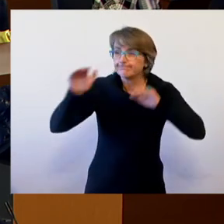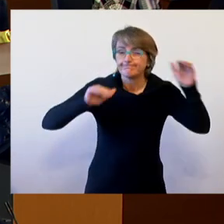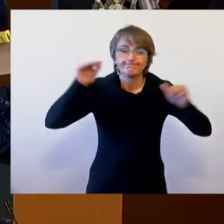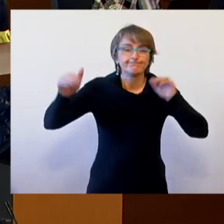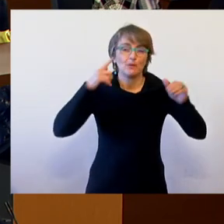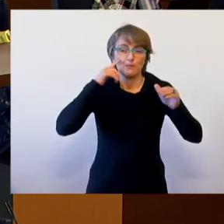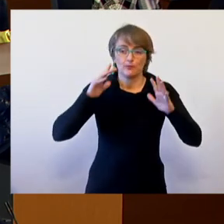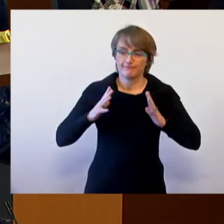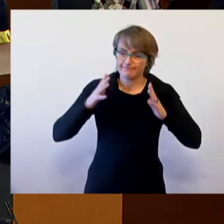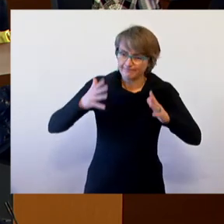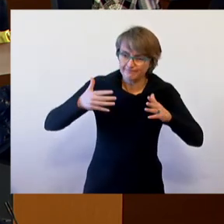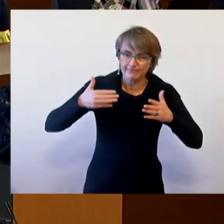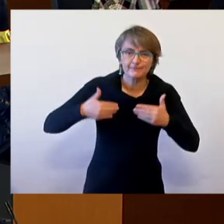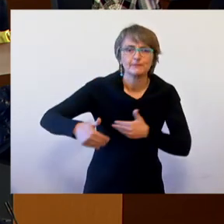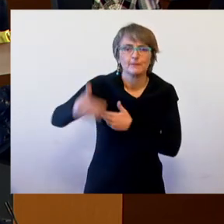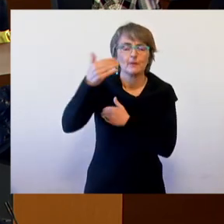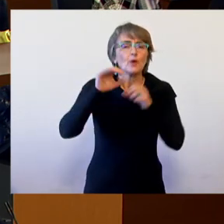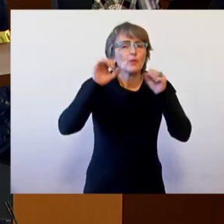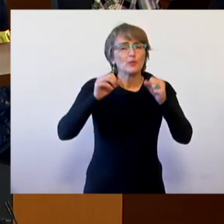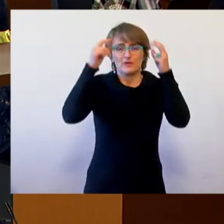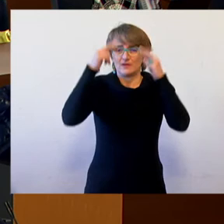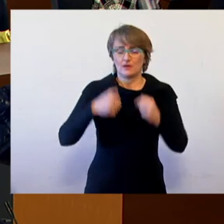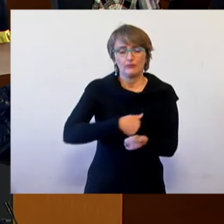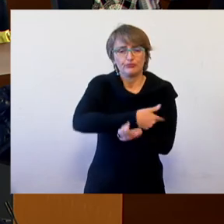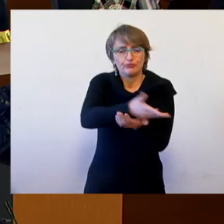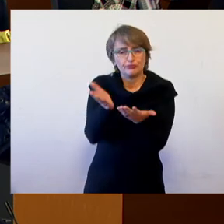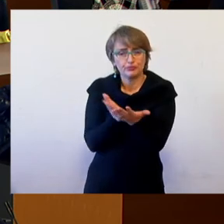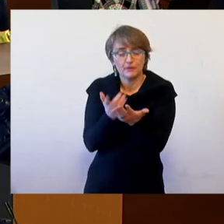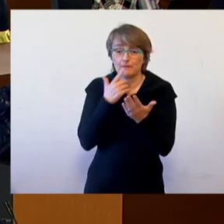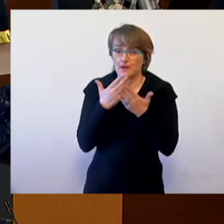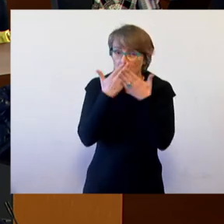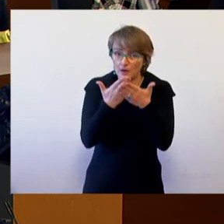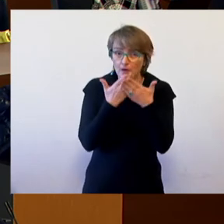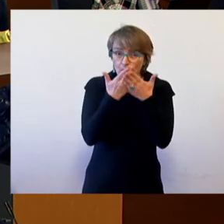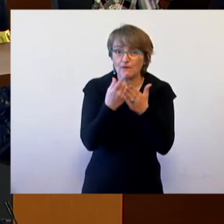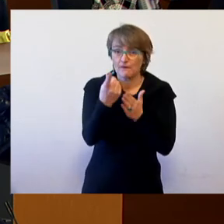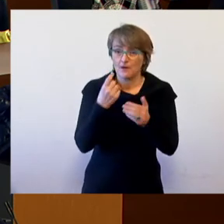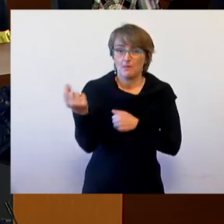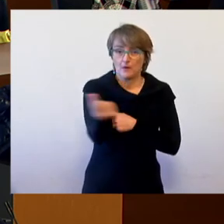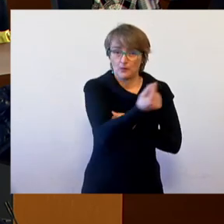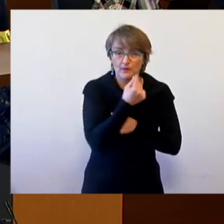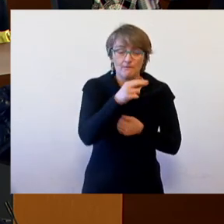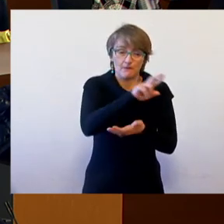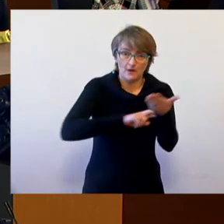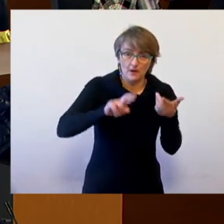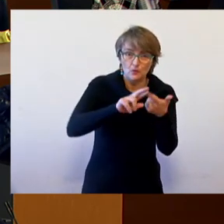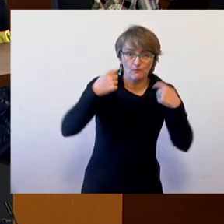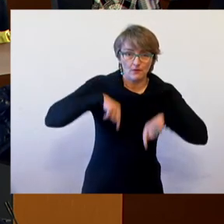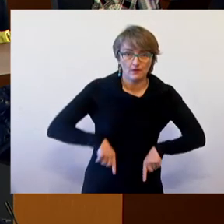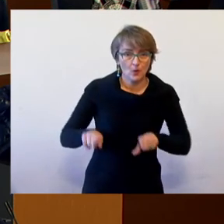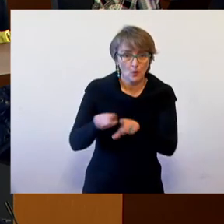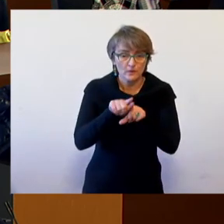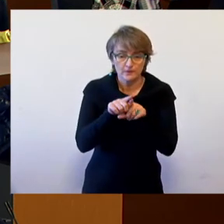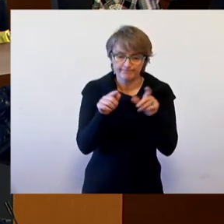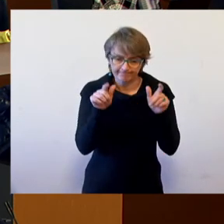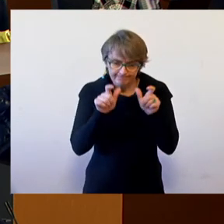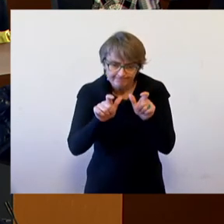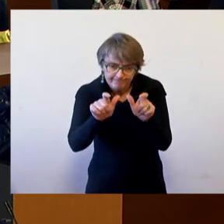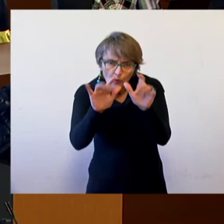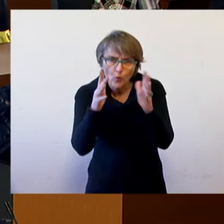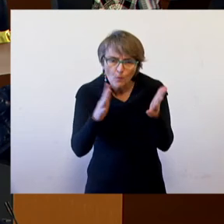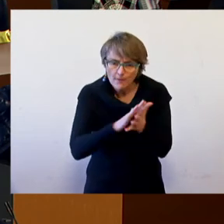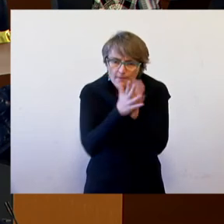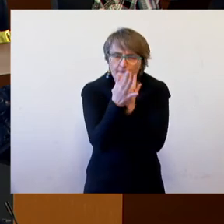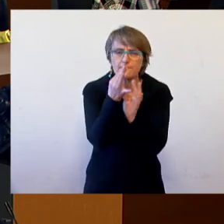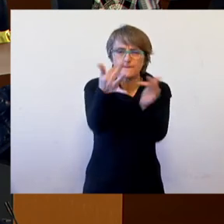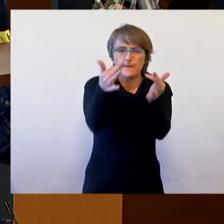voyez, différents scénarios sont possibles. Cette étude soutenue par nos partenaires que sont la région et l'État nous permettra d'affiner cela. La